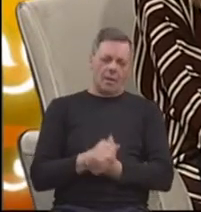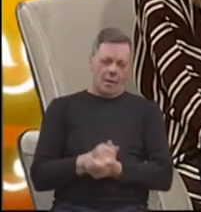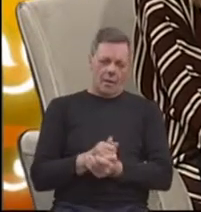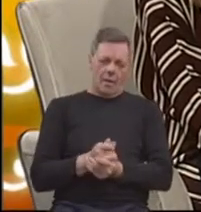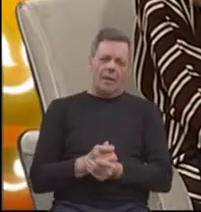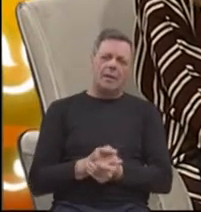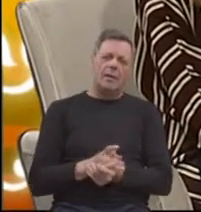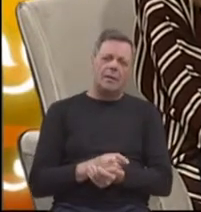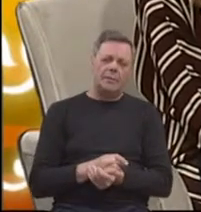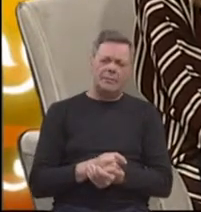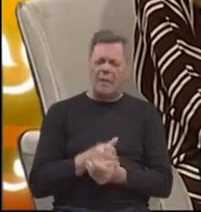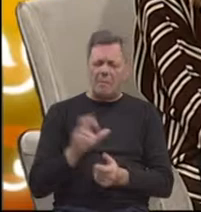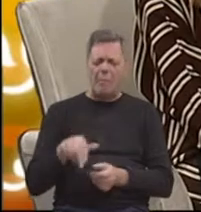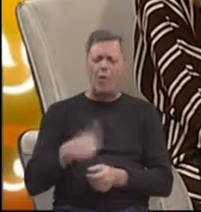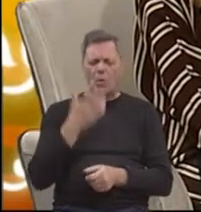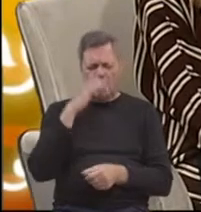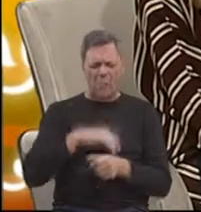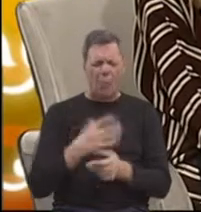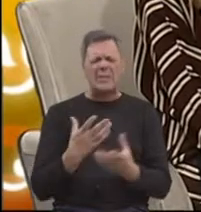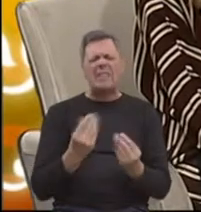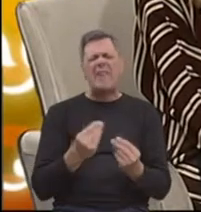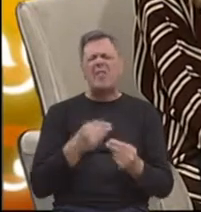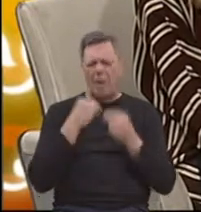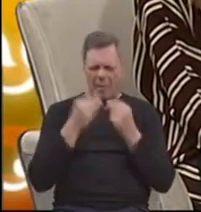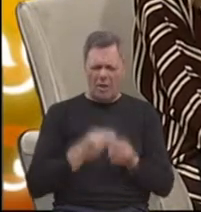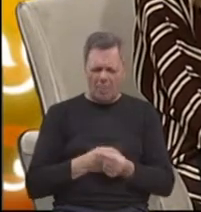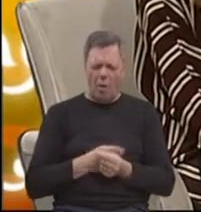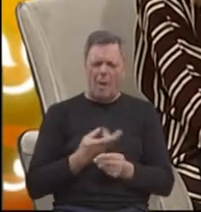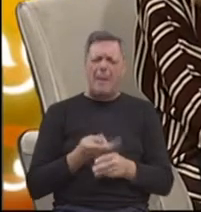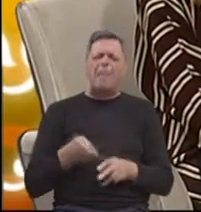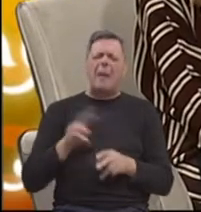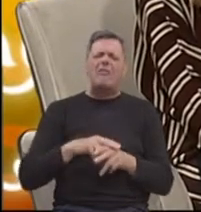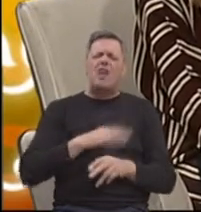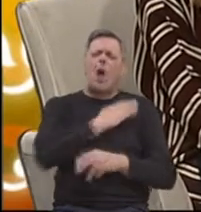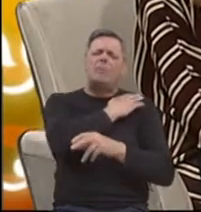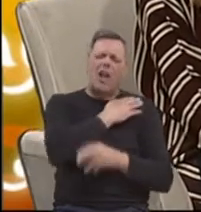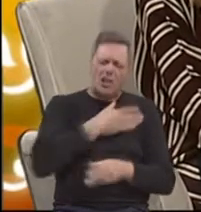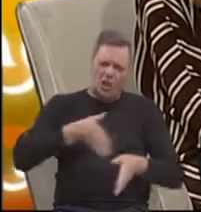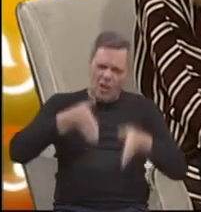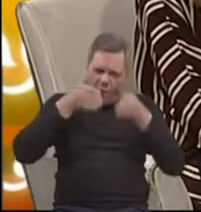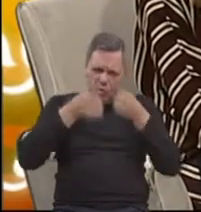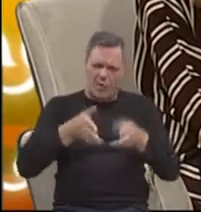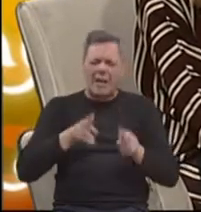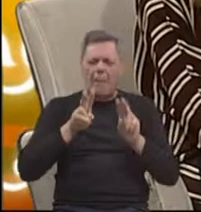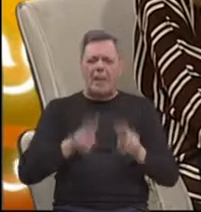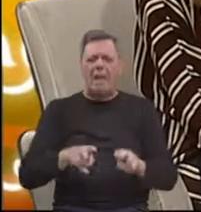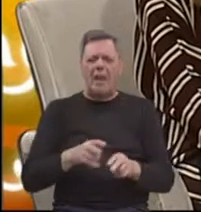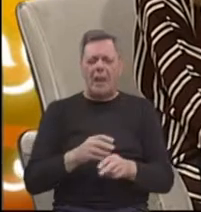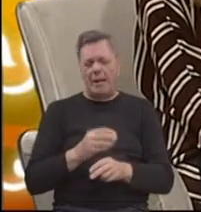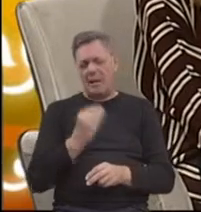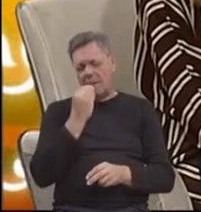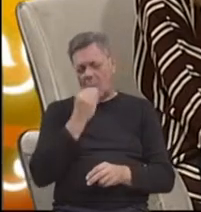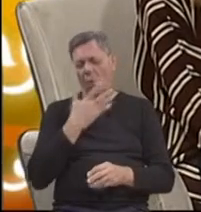isto u današnje doba sve češće čuje, koje se sve češće priča, ta preopterećenost i fokusiranost na pravilan izbor koji onda